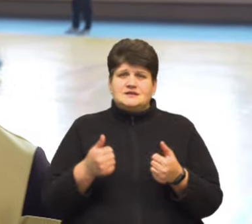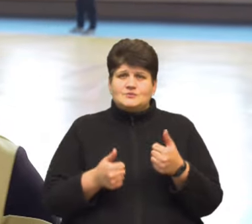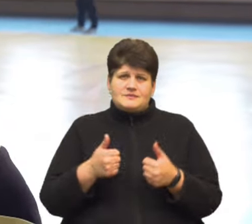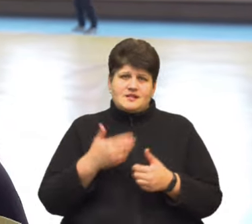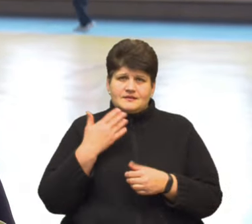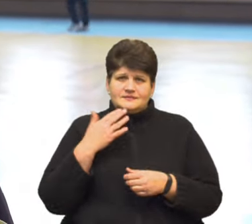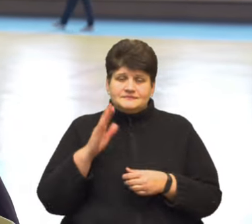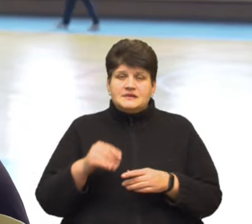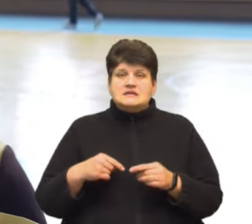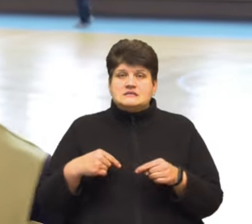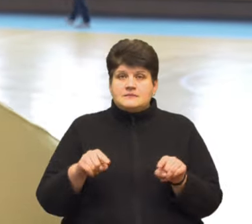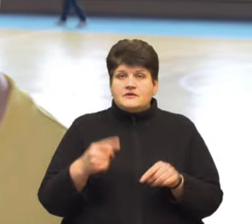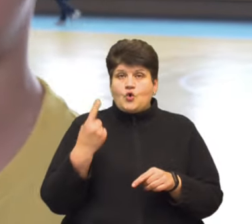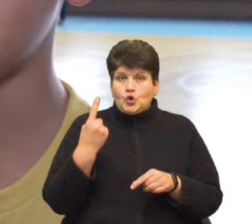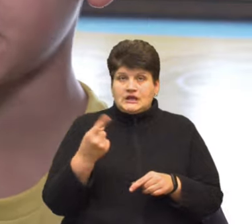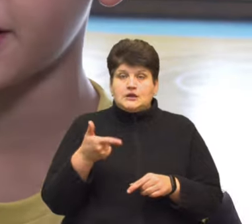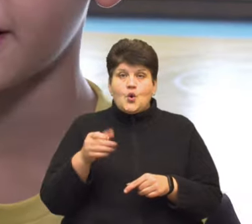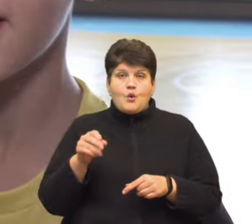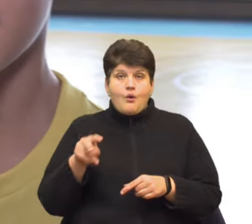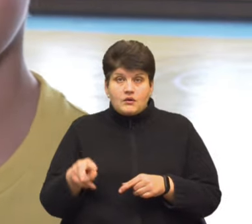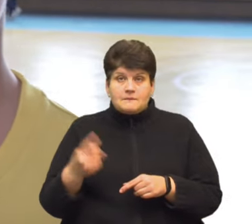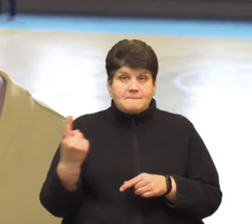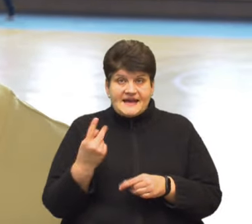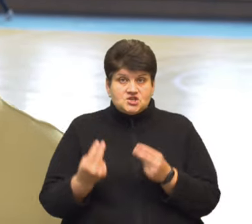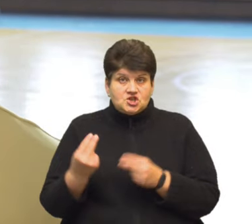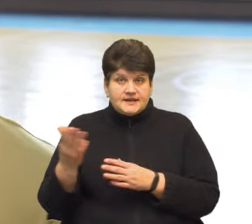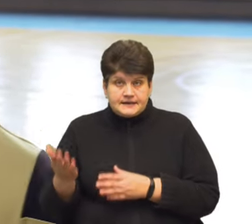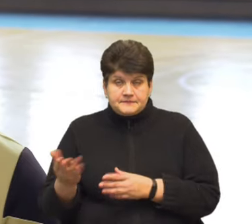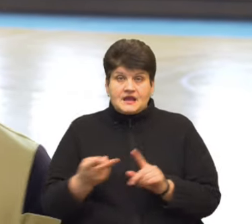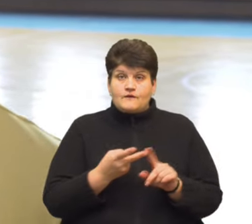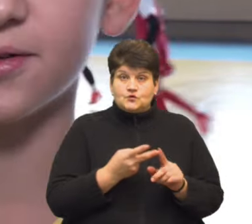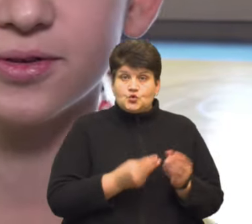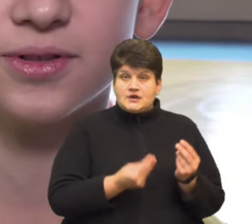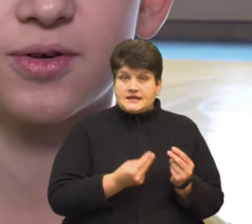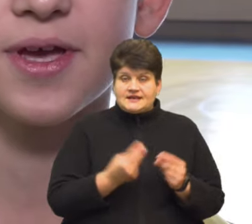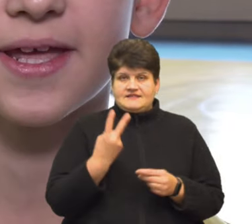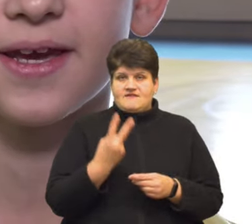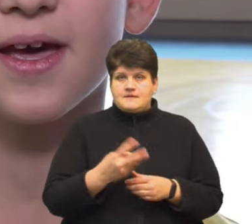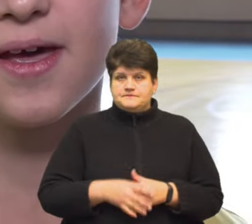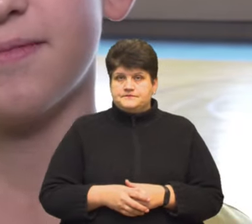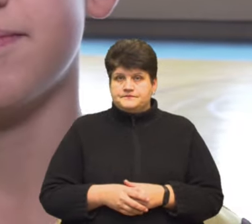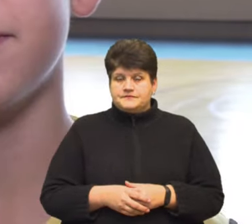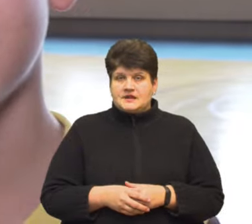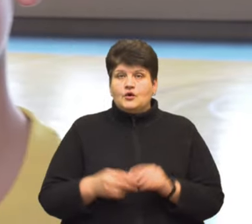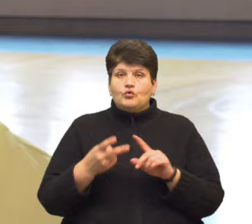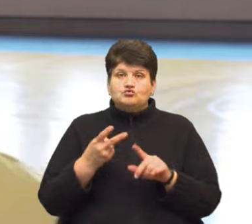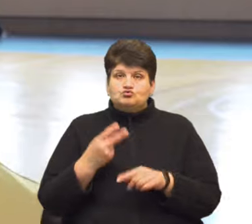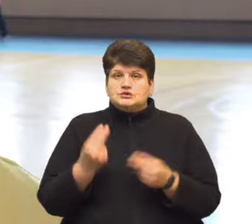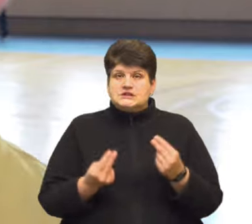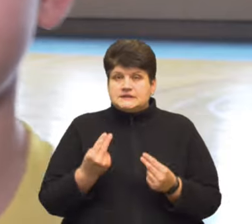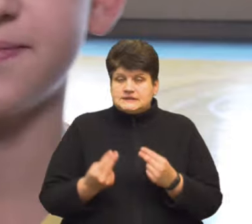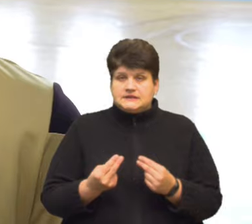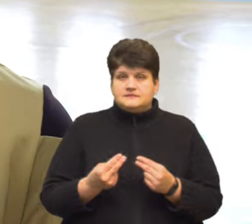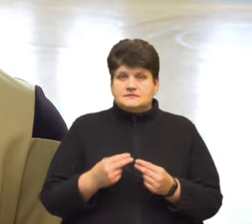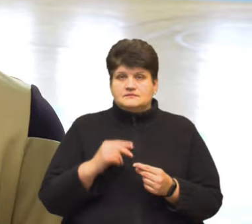я забив один гол в першій грі і в другій грі забив два у другій грі не особо